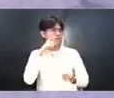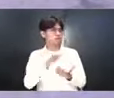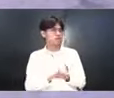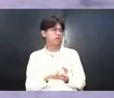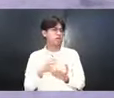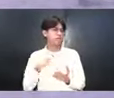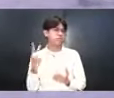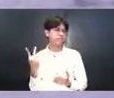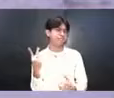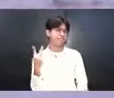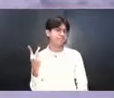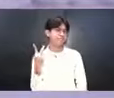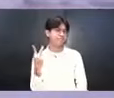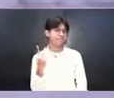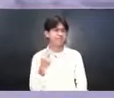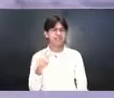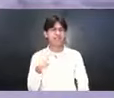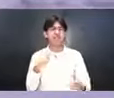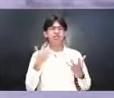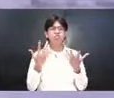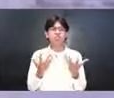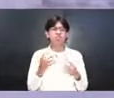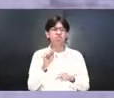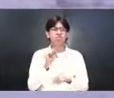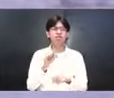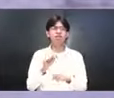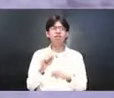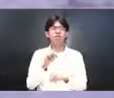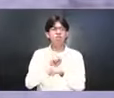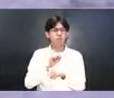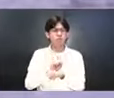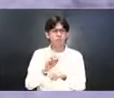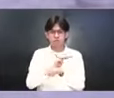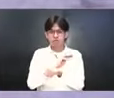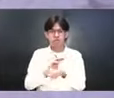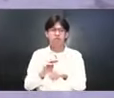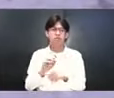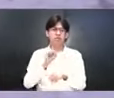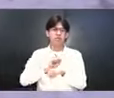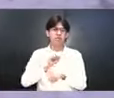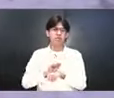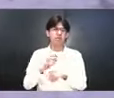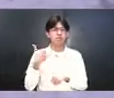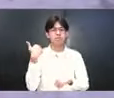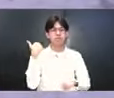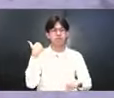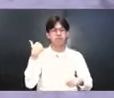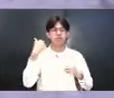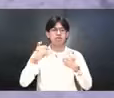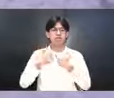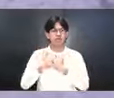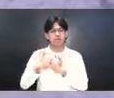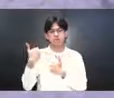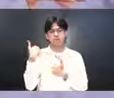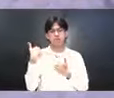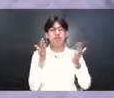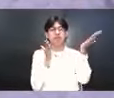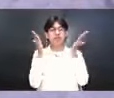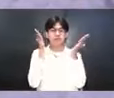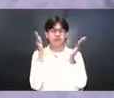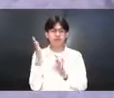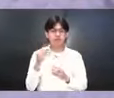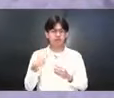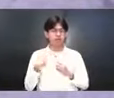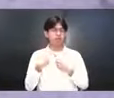talagang nagkakilala sa ministry work. Hindi pa kami mag-boyfriend, mag-girlfriend. We are serving the Lord in our own